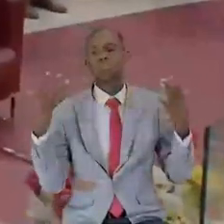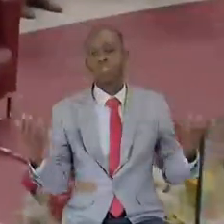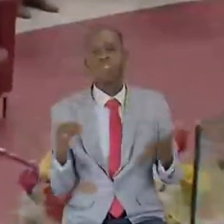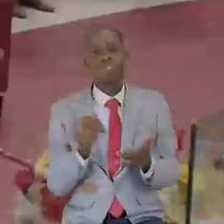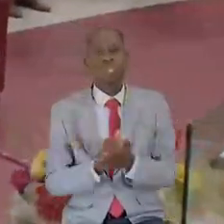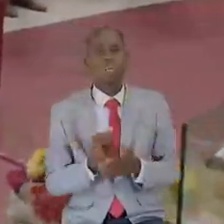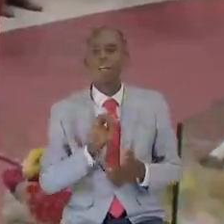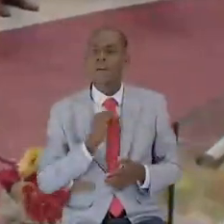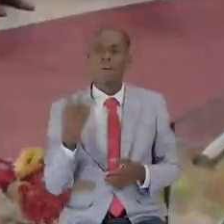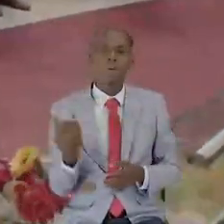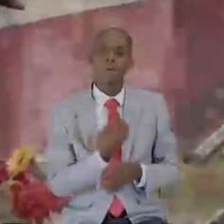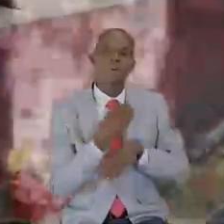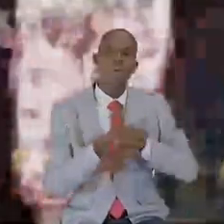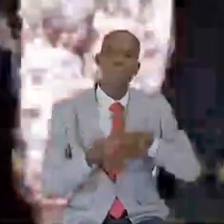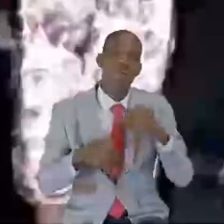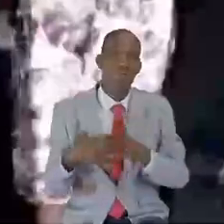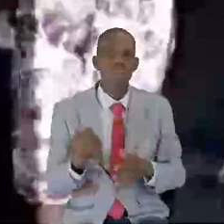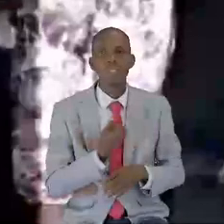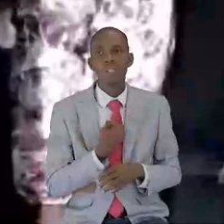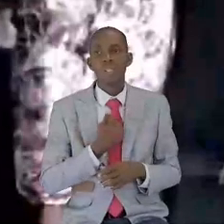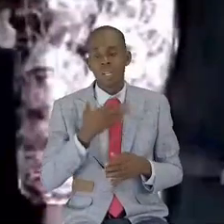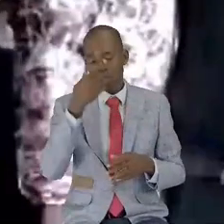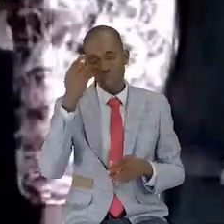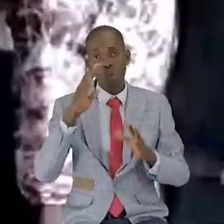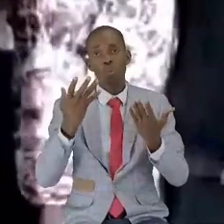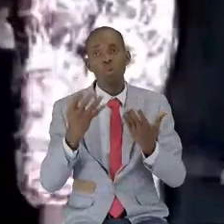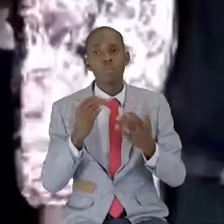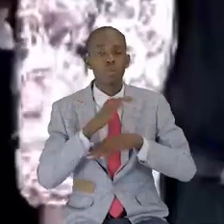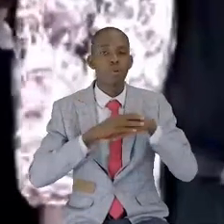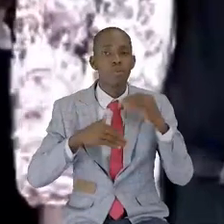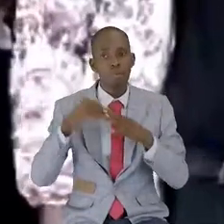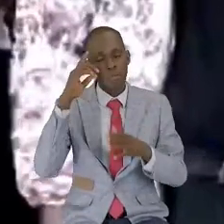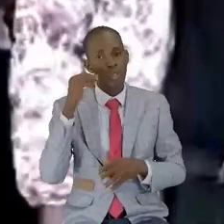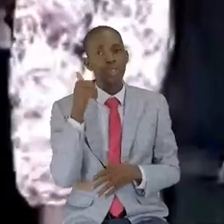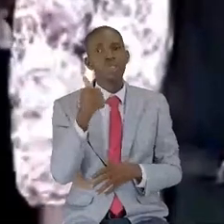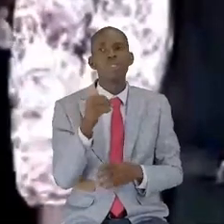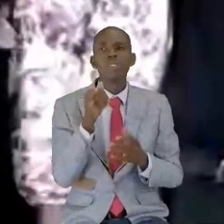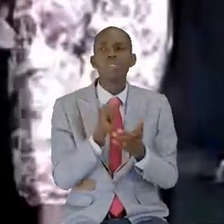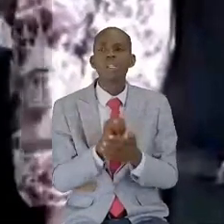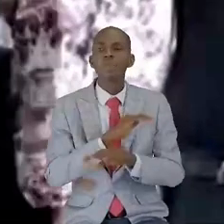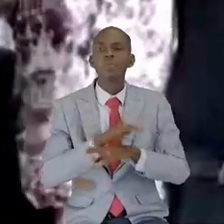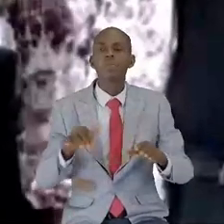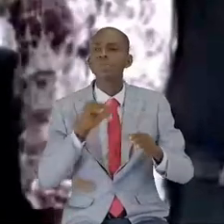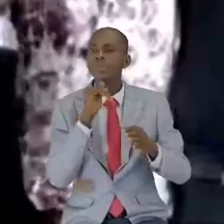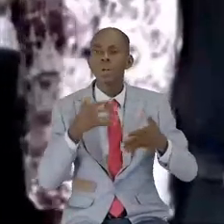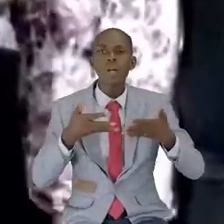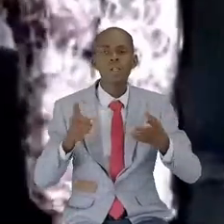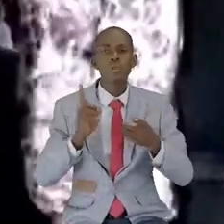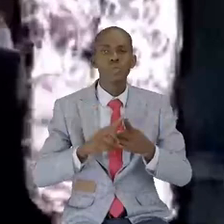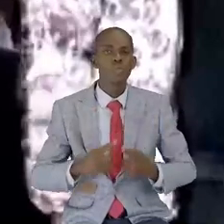tu te laisses aller. Et cette indulgence ne t'amène pas à mener une